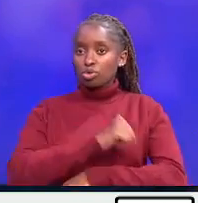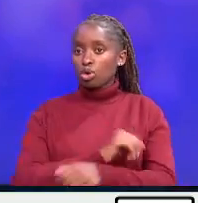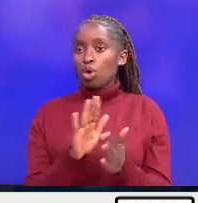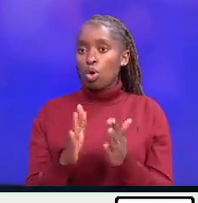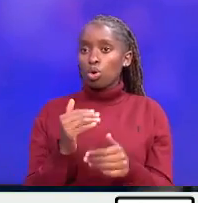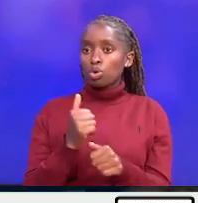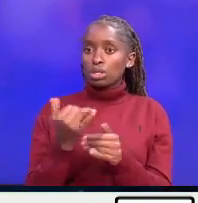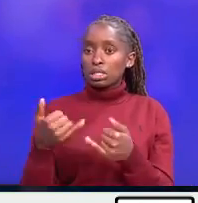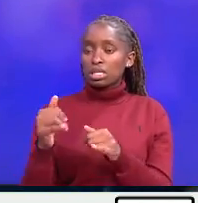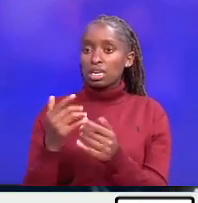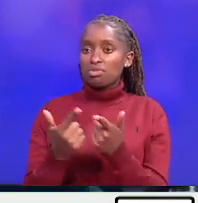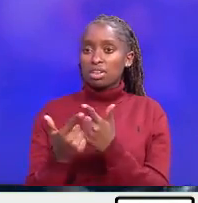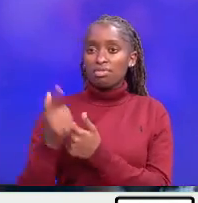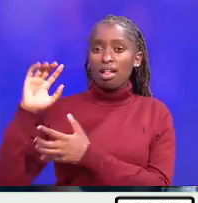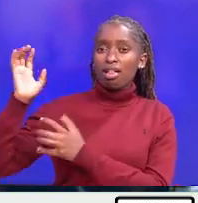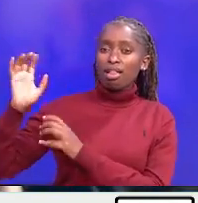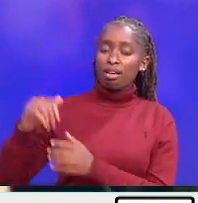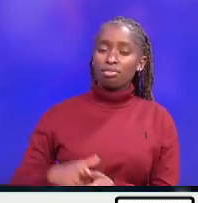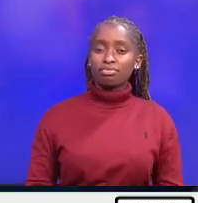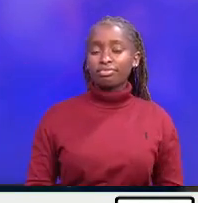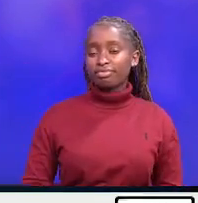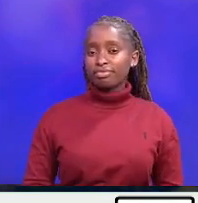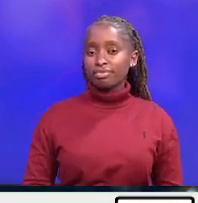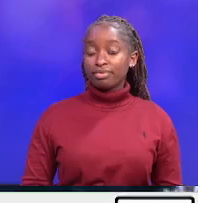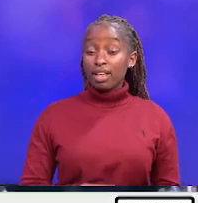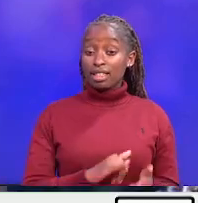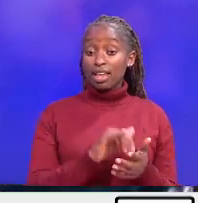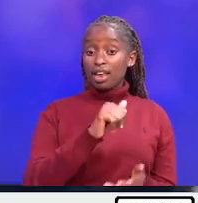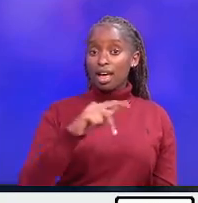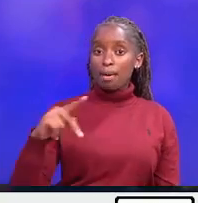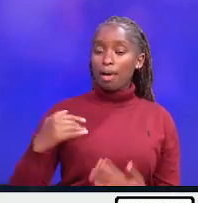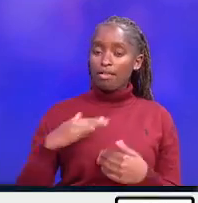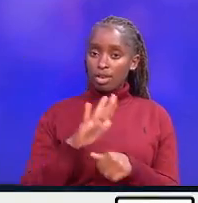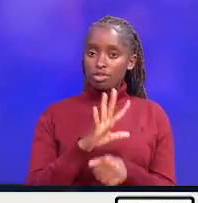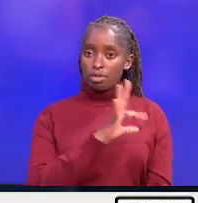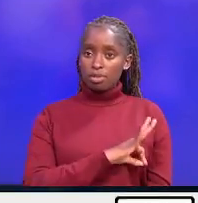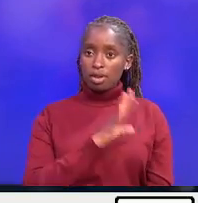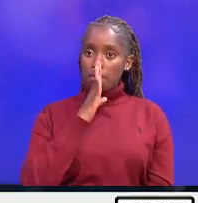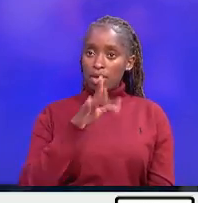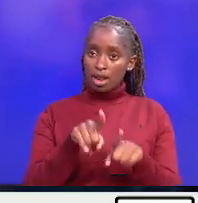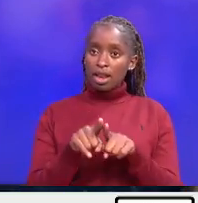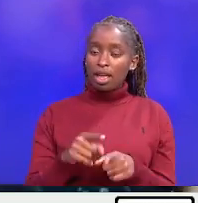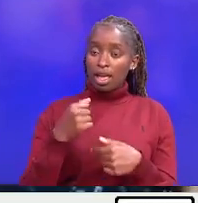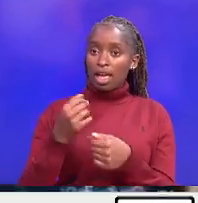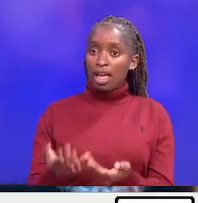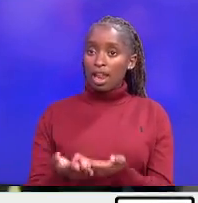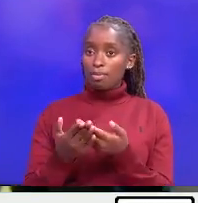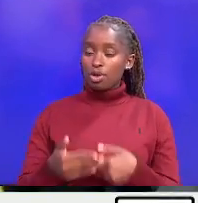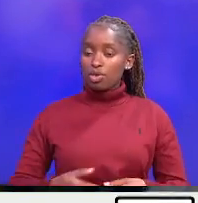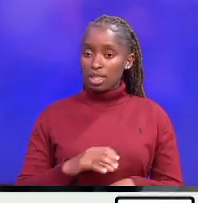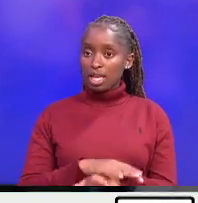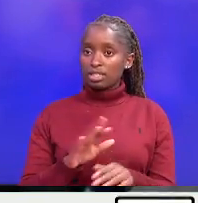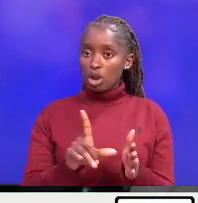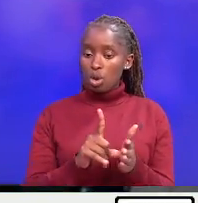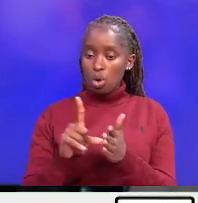hivyo, kulingana na kikosi hiki, app ya Yeah ina faida chungu nzima ikiwepo kuwawezesha vijana kupata mikopo.